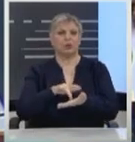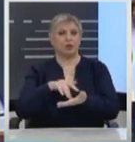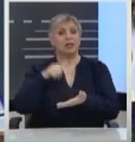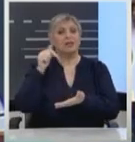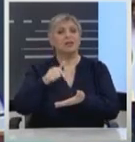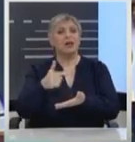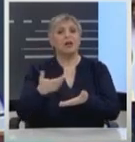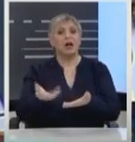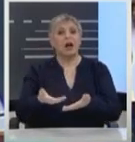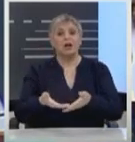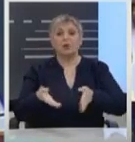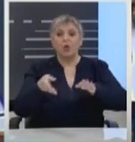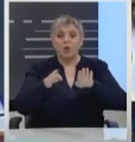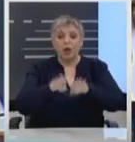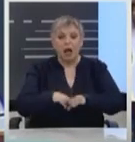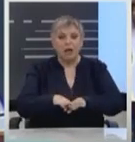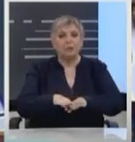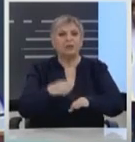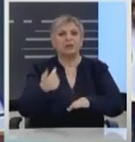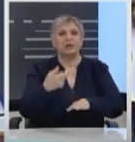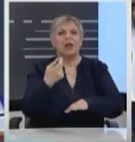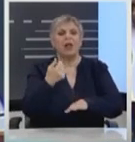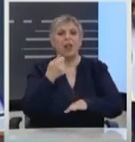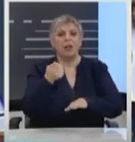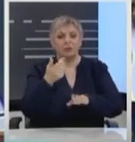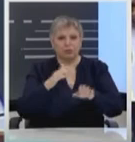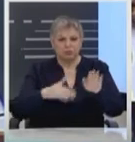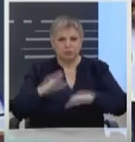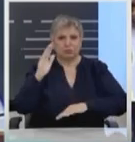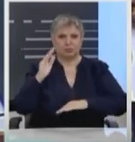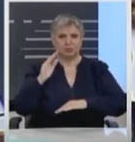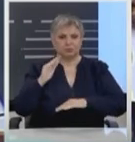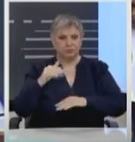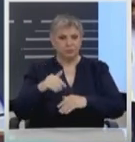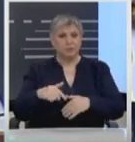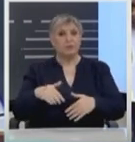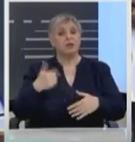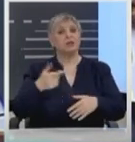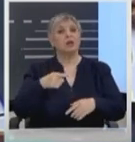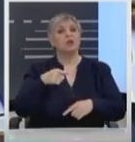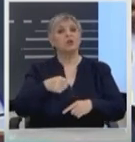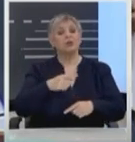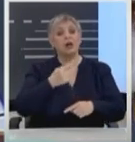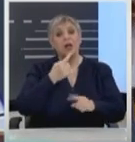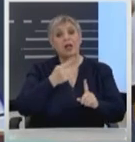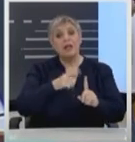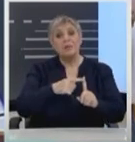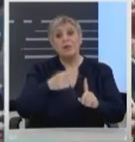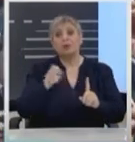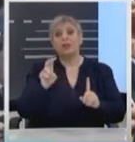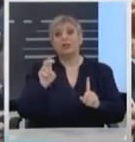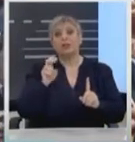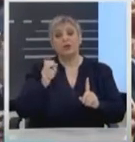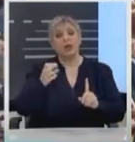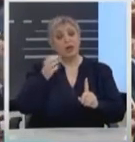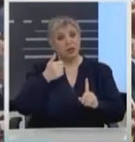το επιτρεπόμενο όριο. Μου είχε πει ο κύριος Χριστοφοράκος να βρω τρόπο να καλυφθούν από την εταιρεία, αλλά